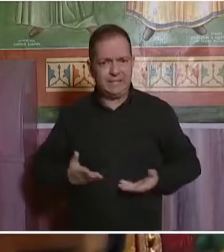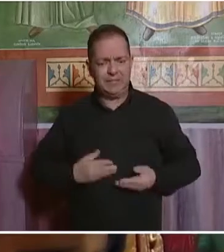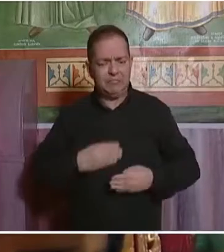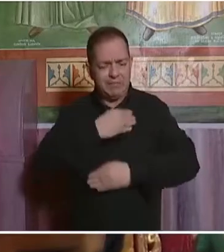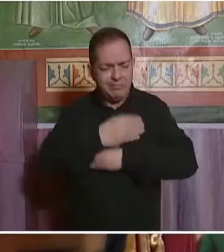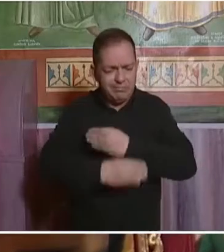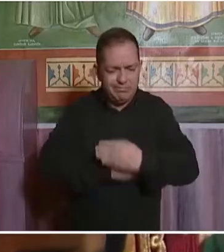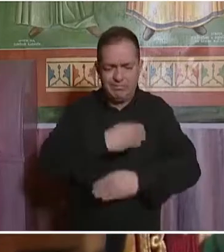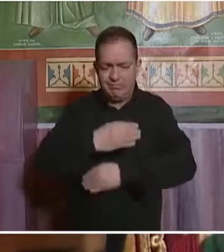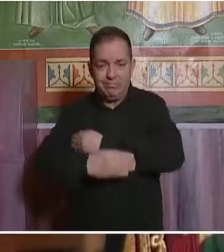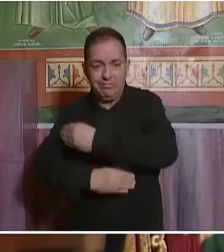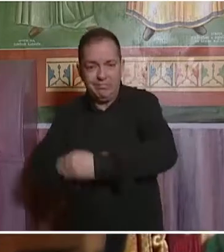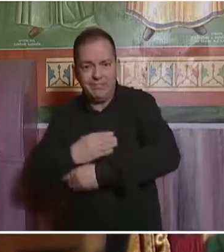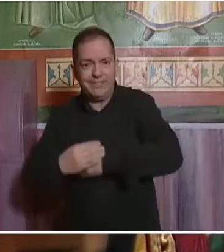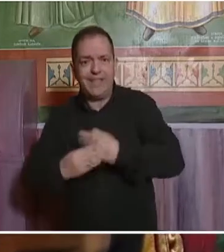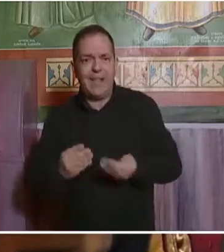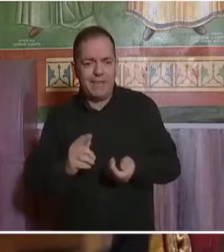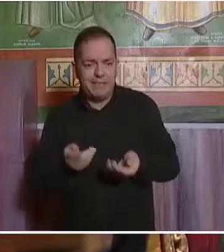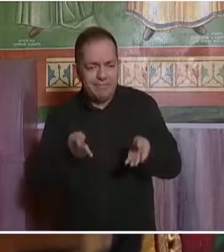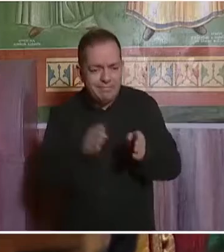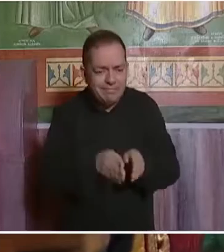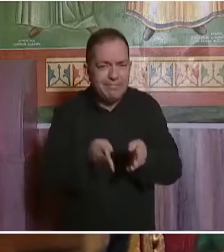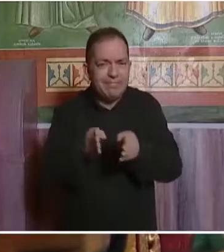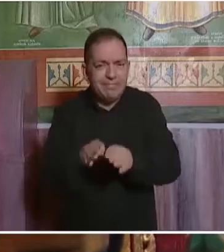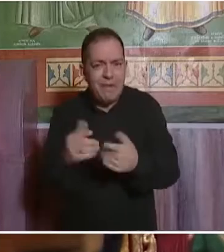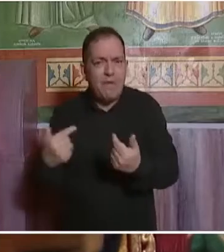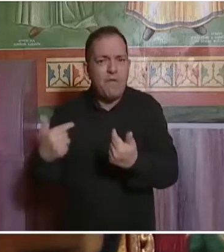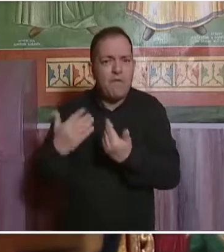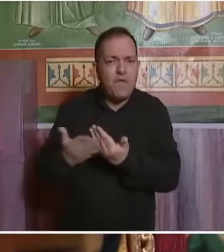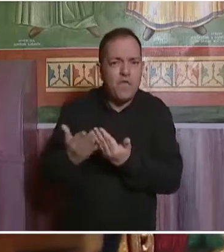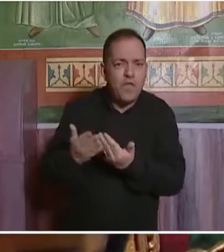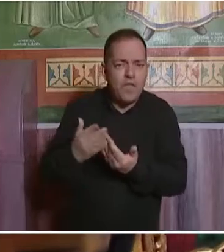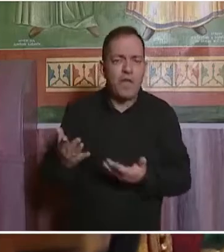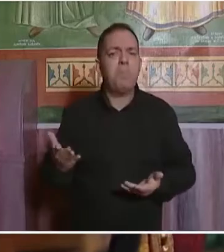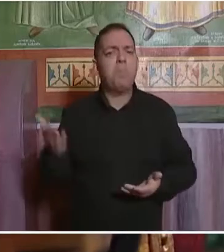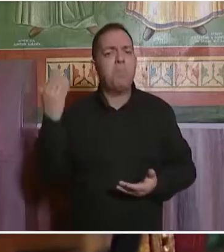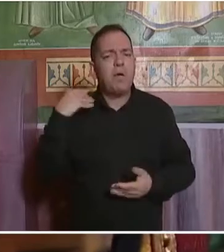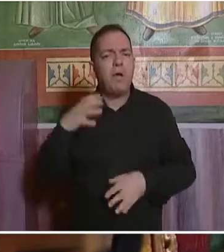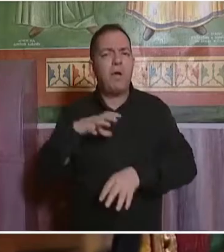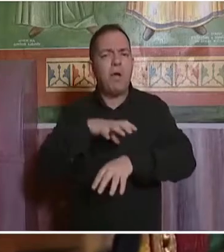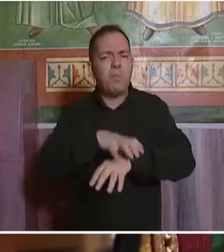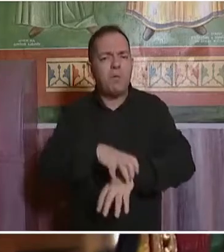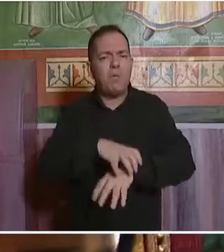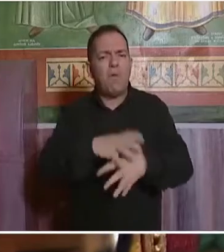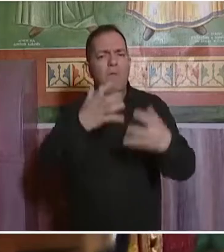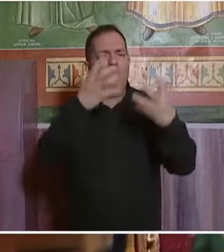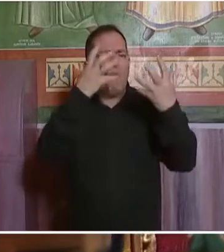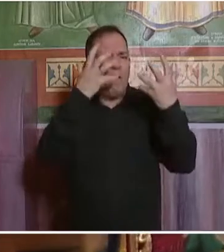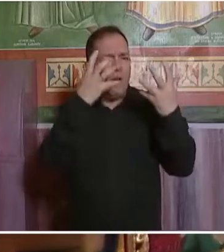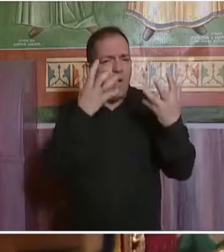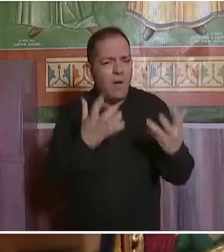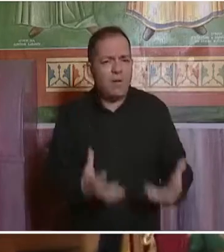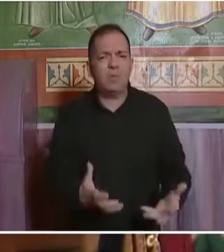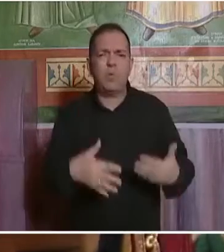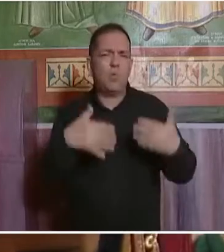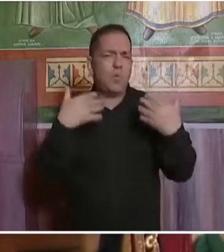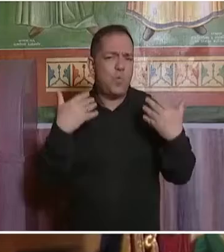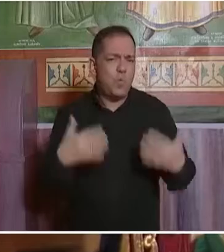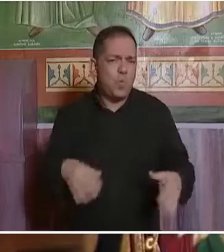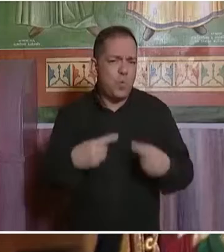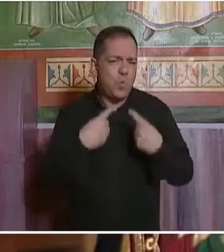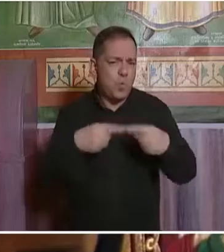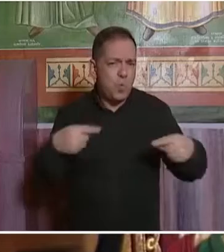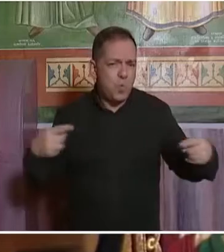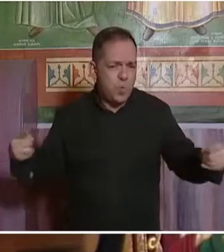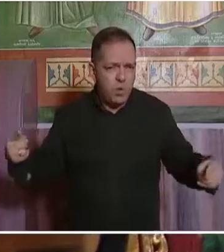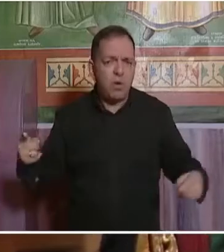γαλινέψει την συνείδησή μας, να μας απαλλάξει από το βάρος της ποικιλώνυμης